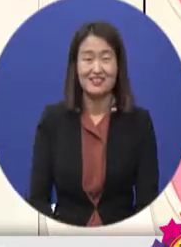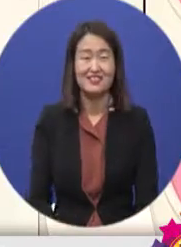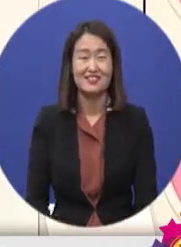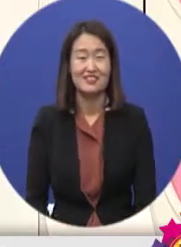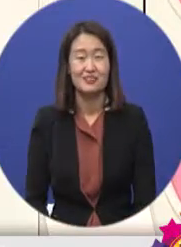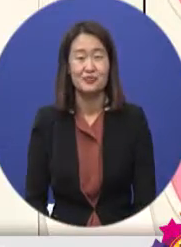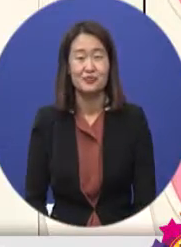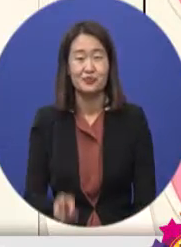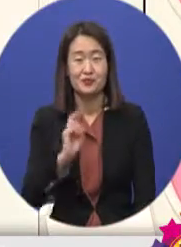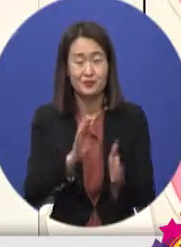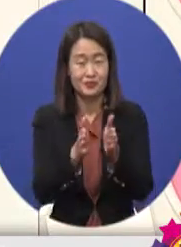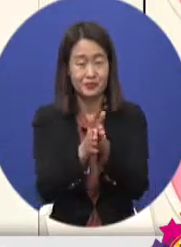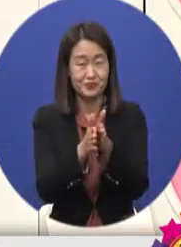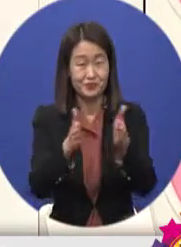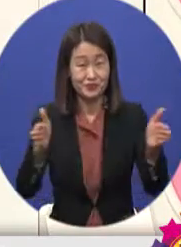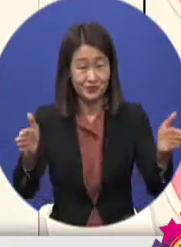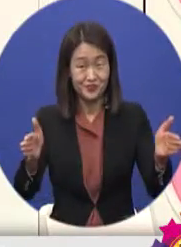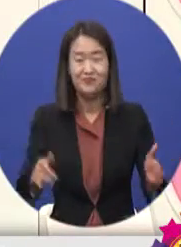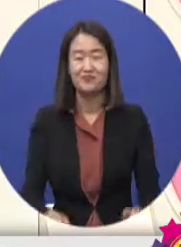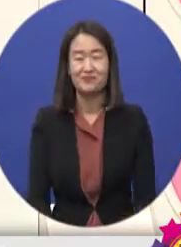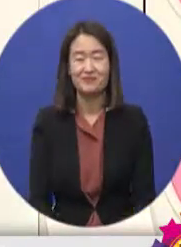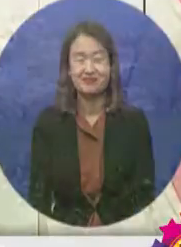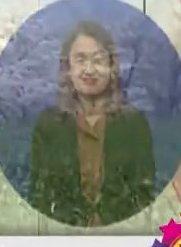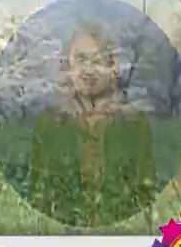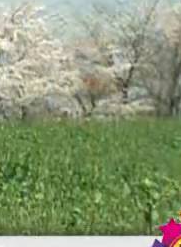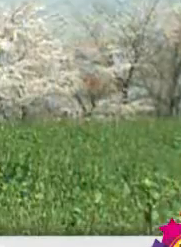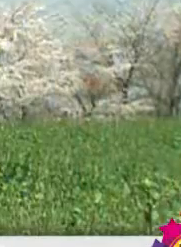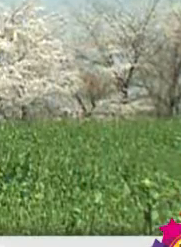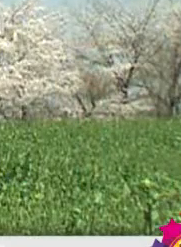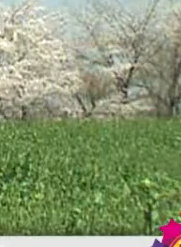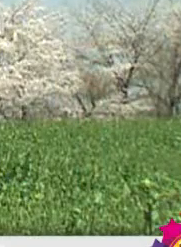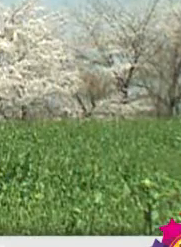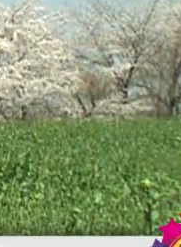이상섭 씨가 부릅니다. 임진강.